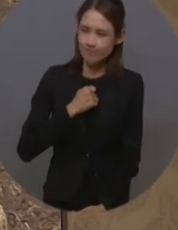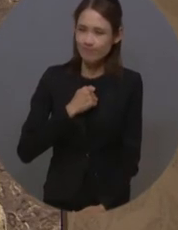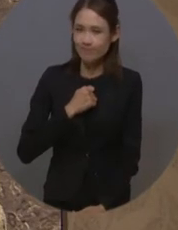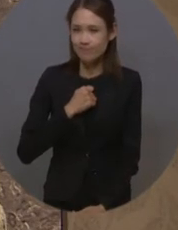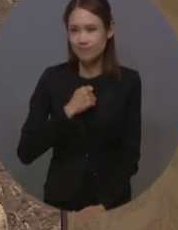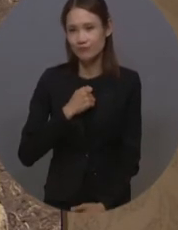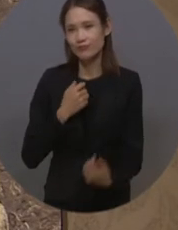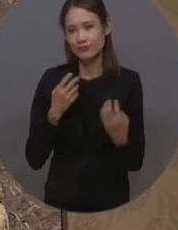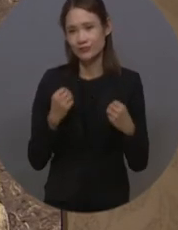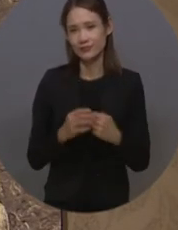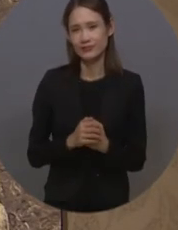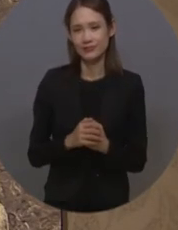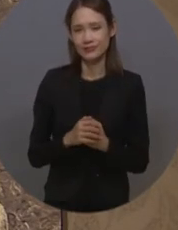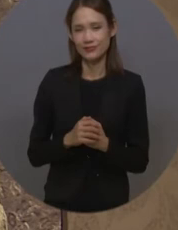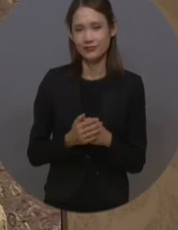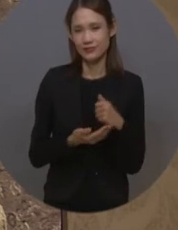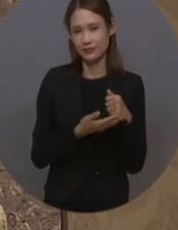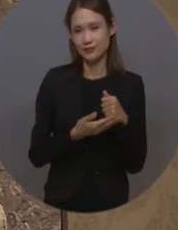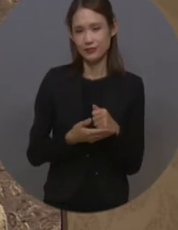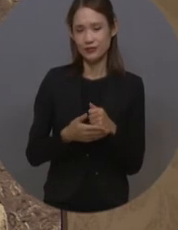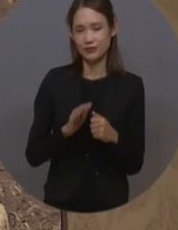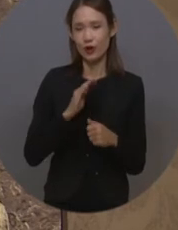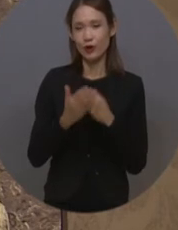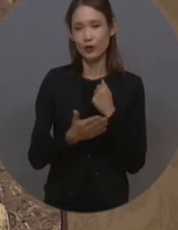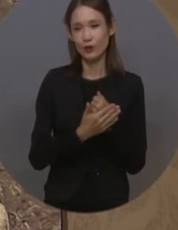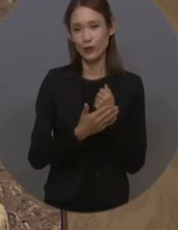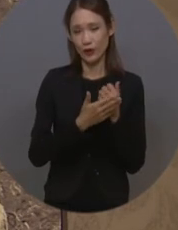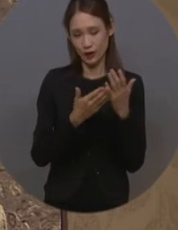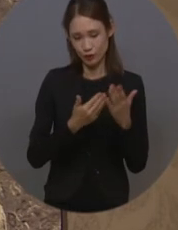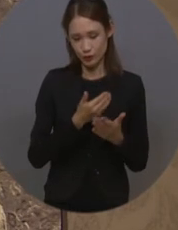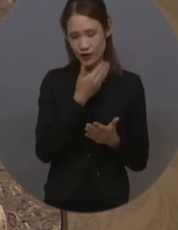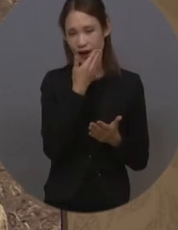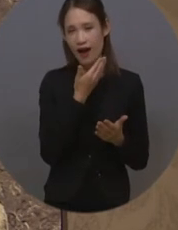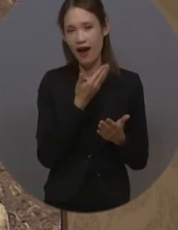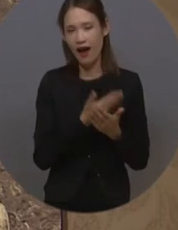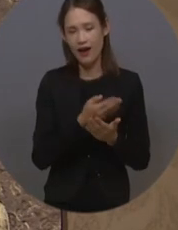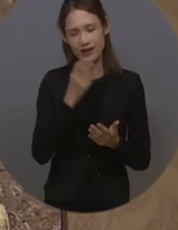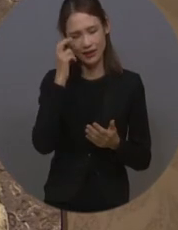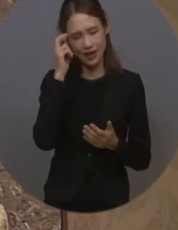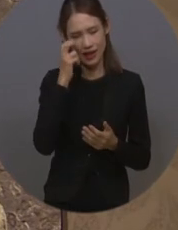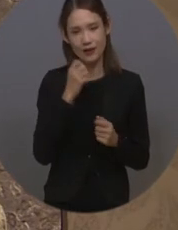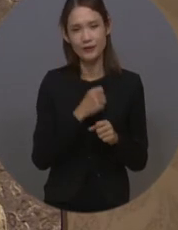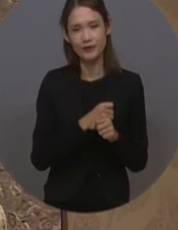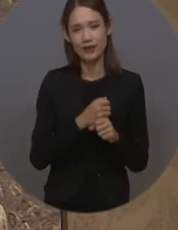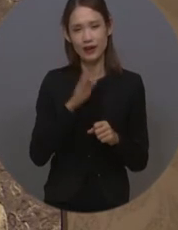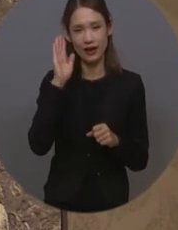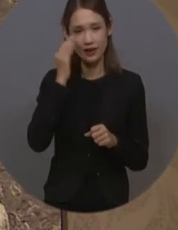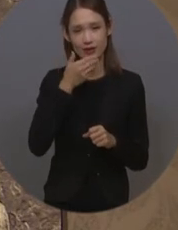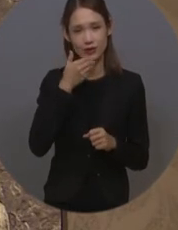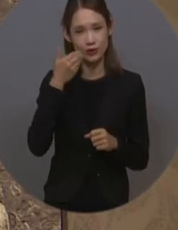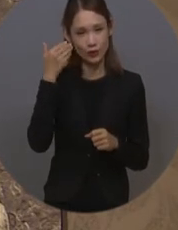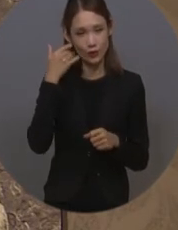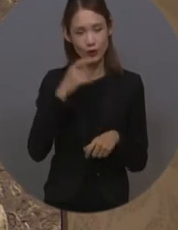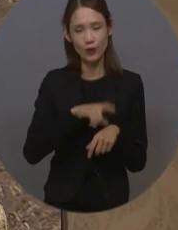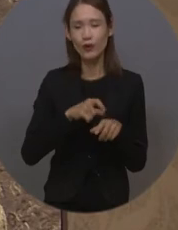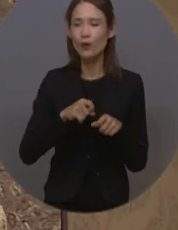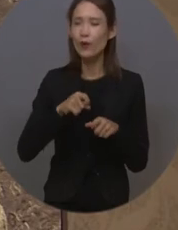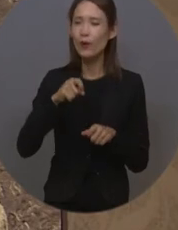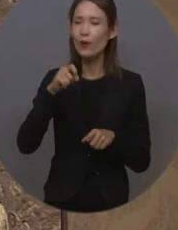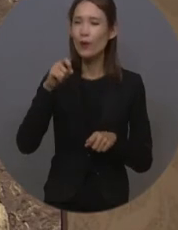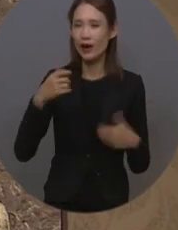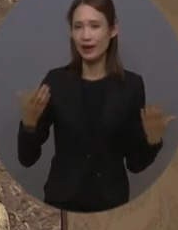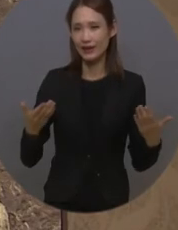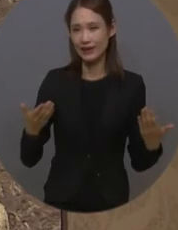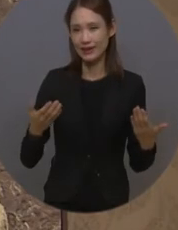이런 고객들이 저희들을 지지해주고 아껴주시기 때문에 앞으로 우리 청각장애인 분들이 오래오래 일할 수